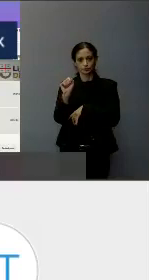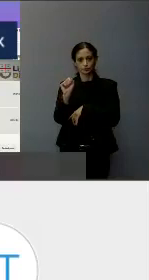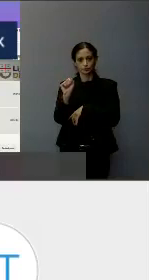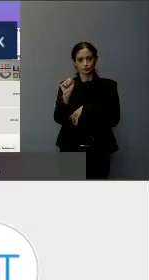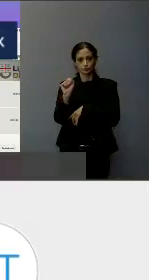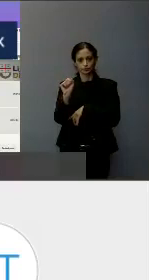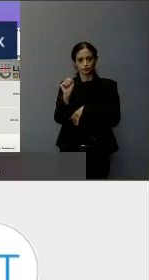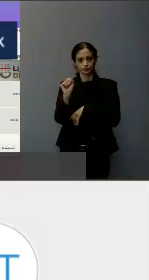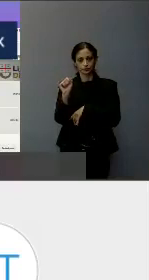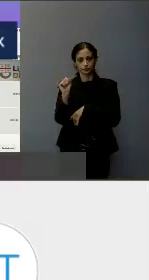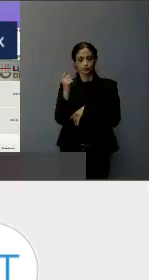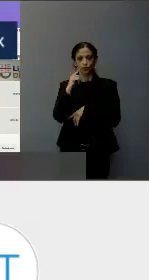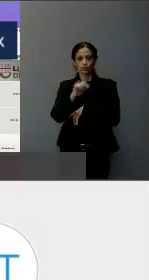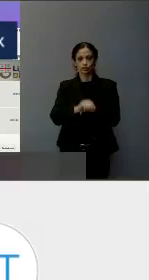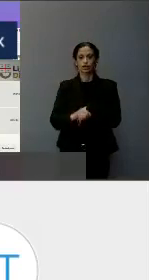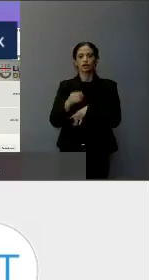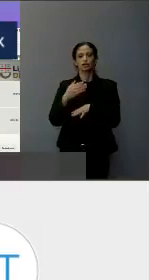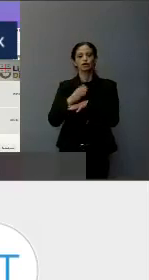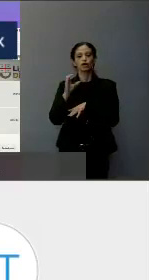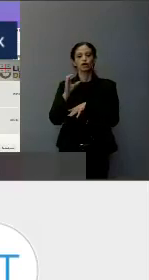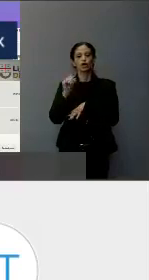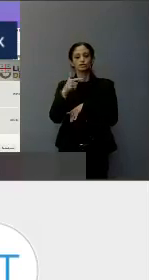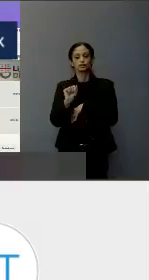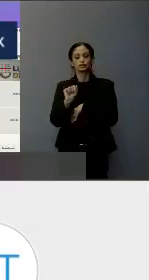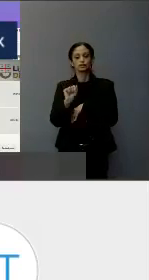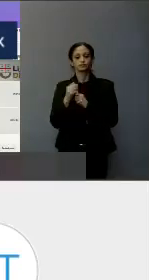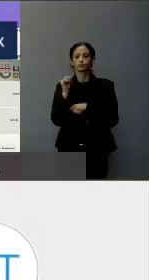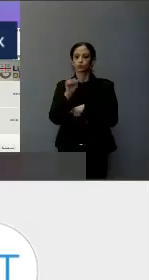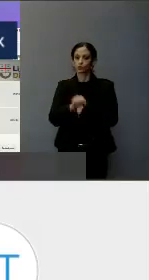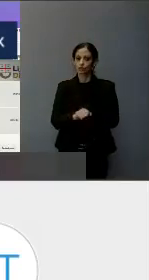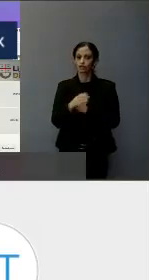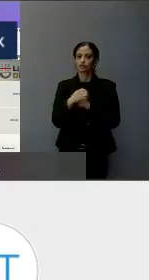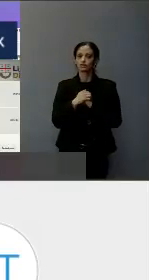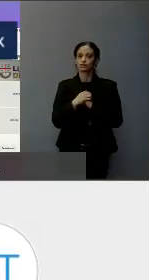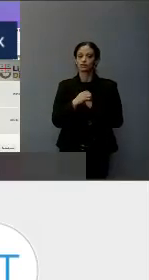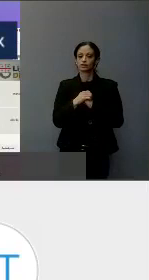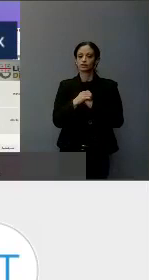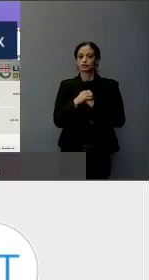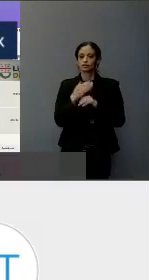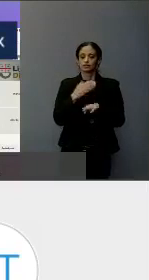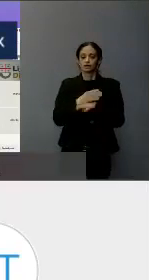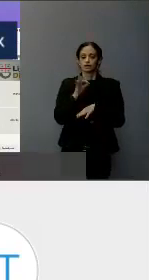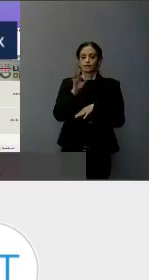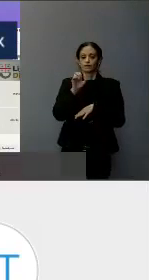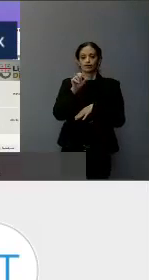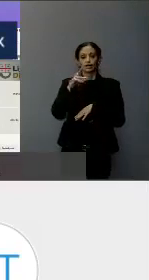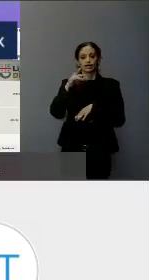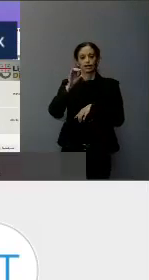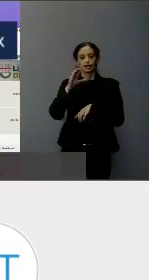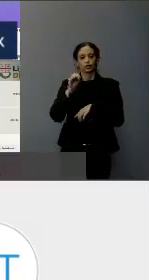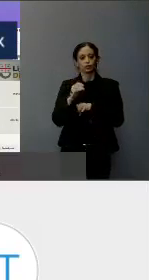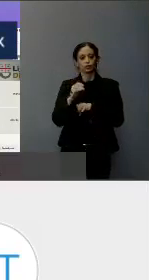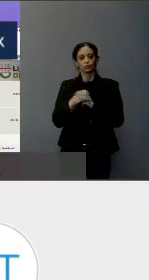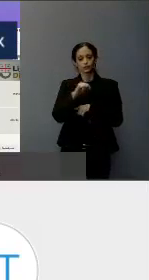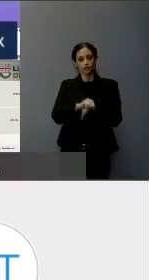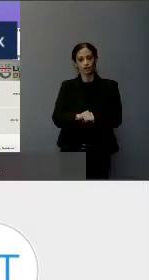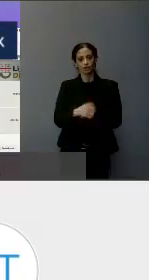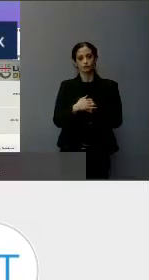radio consigliere costa la consigliera ferrero contraria